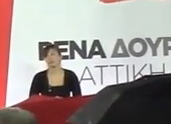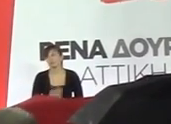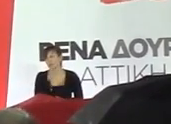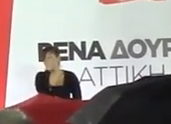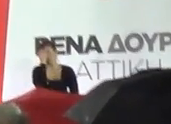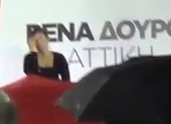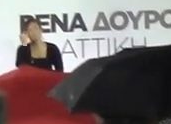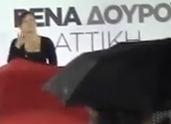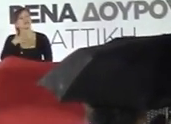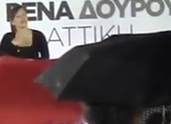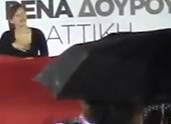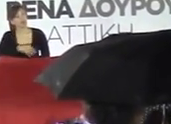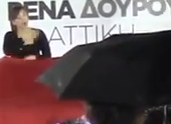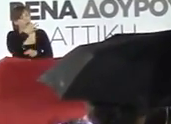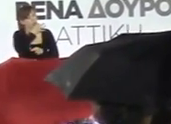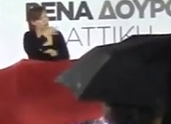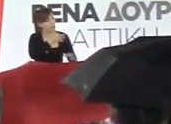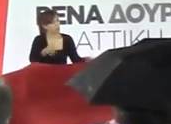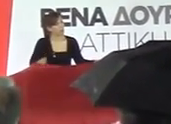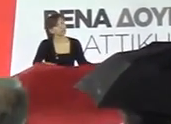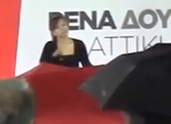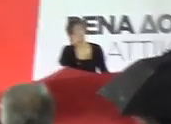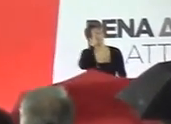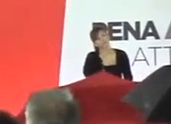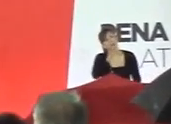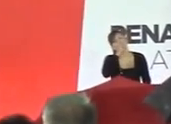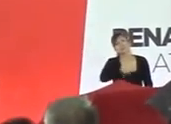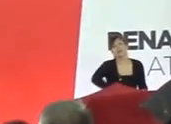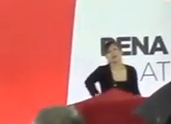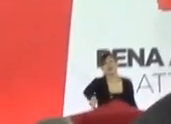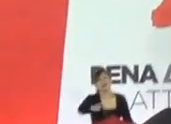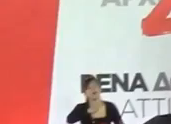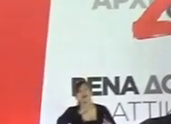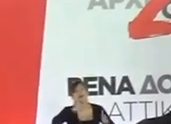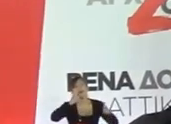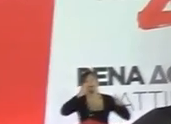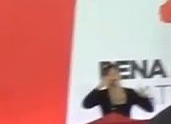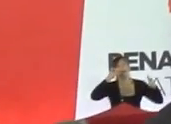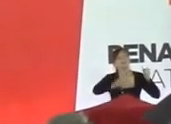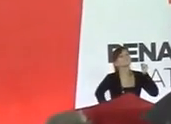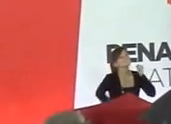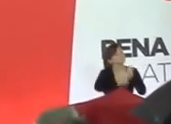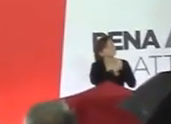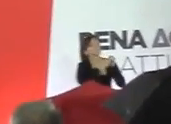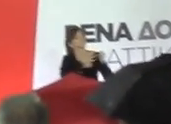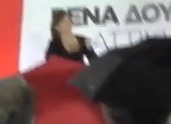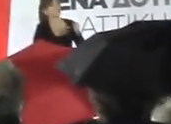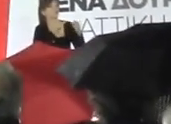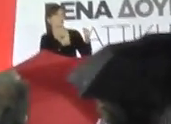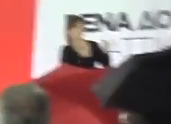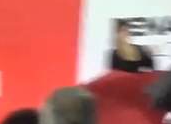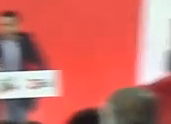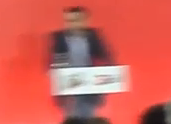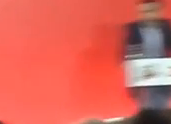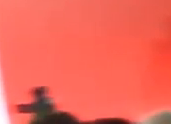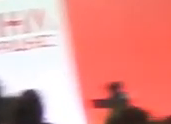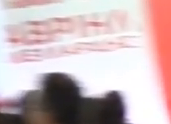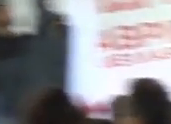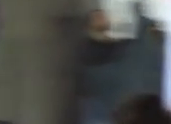θέλω να σας ευχαριστήσω για αυτήν την θερμή υποστήριξη. Θέλω όμως να σας πω ειλικρινά.